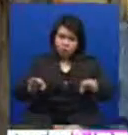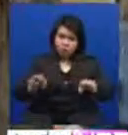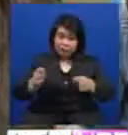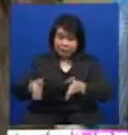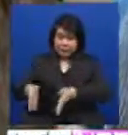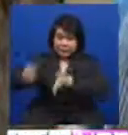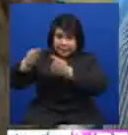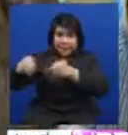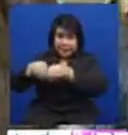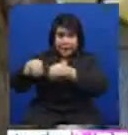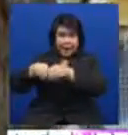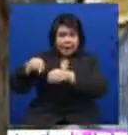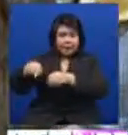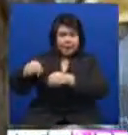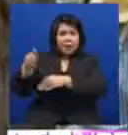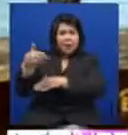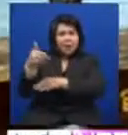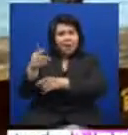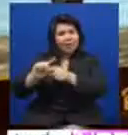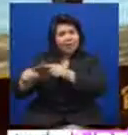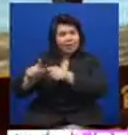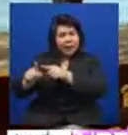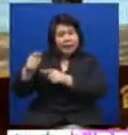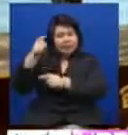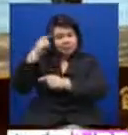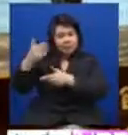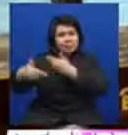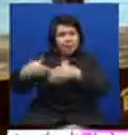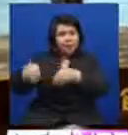สถานแสดงพันธุ์สัตว์น้ำเฉลิมพระเกียรติ6รอบ